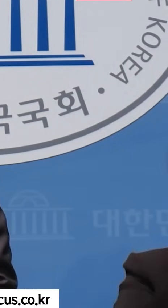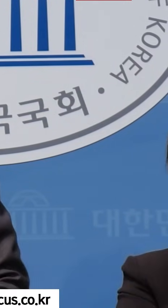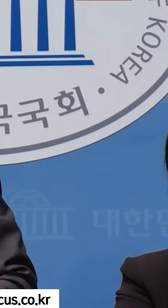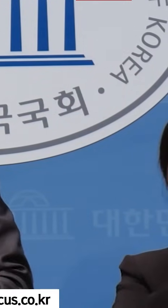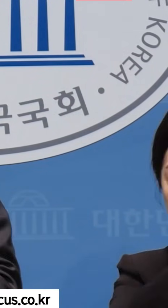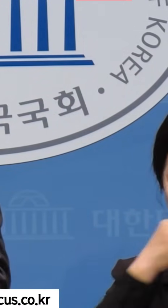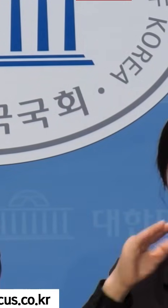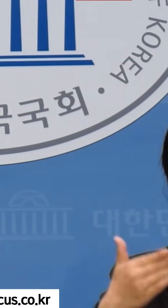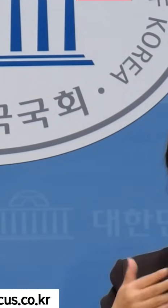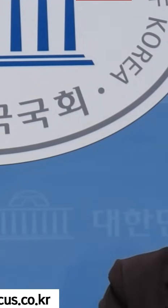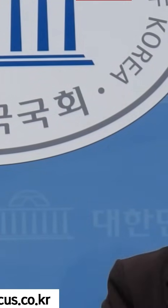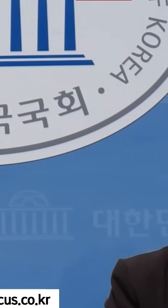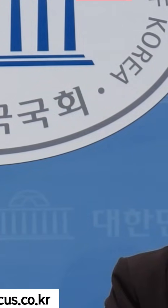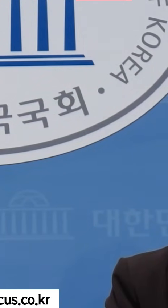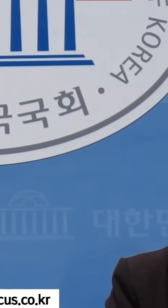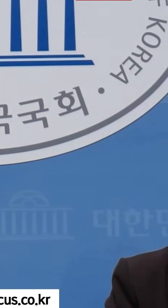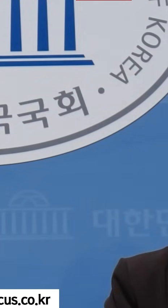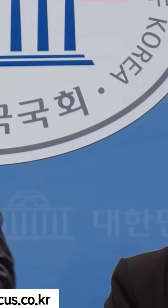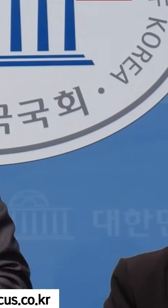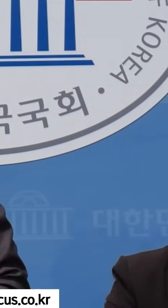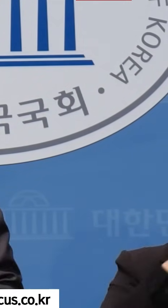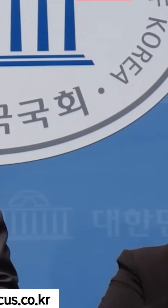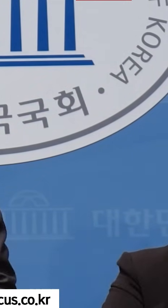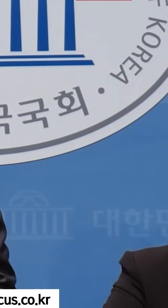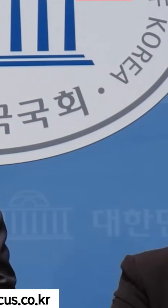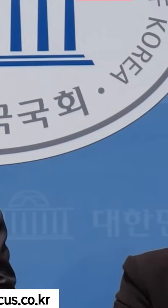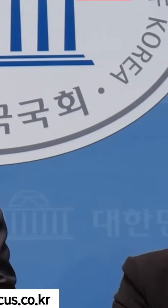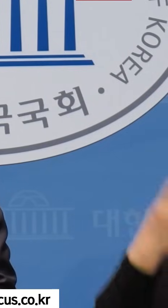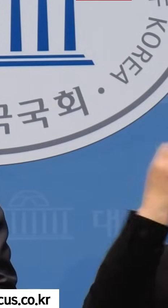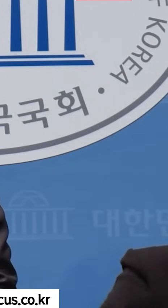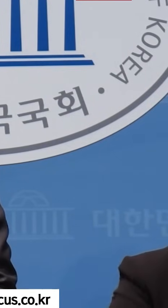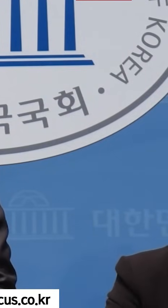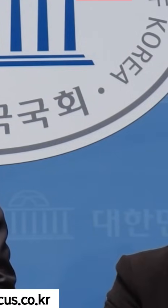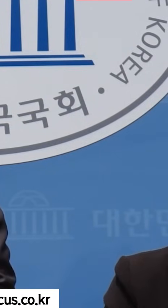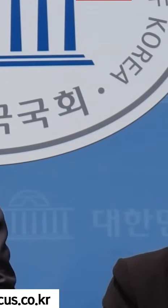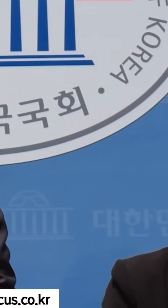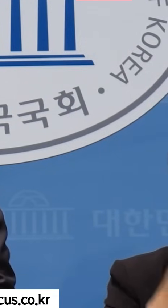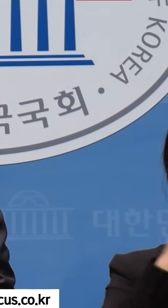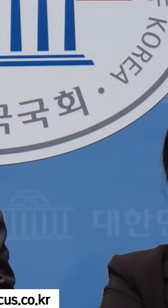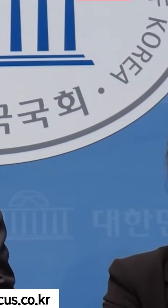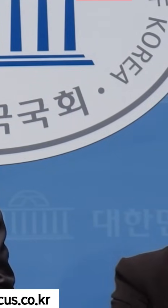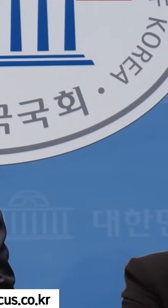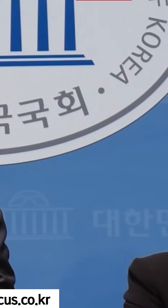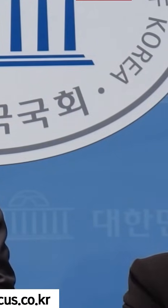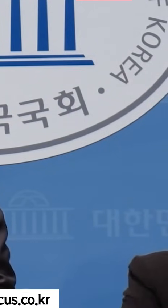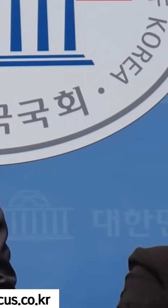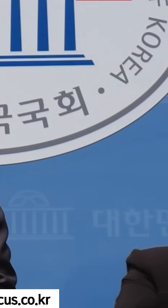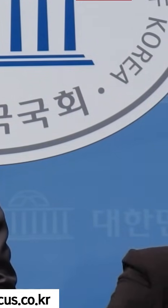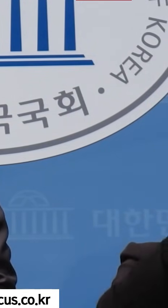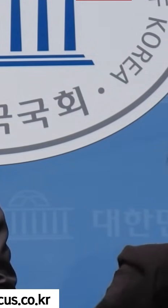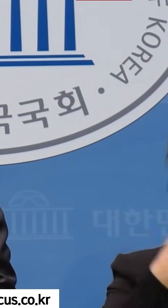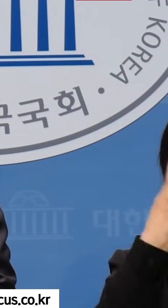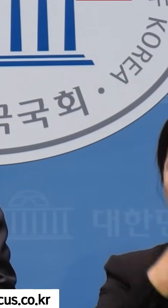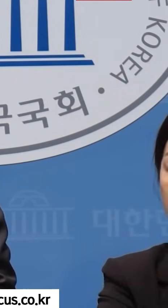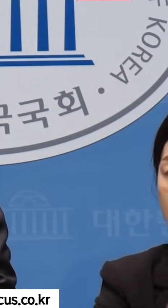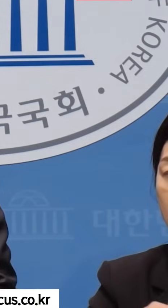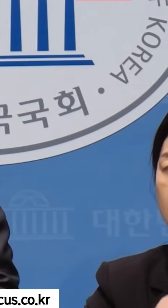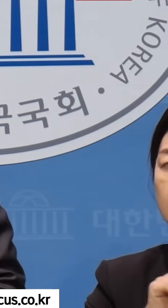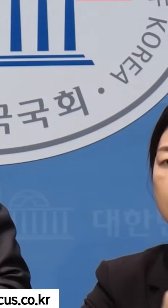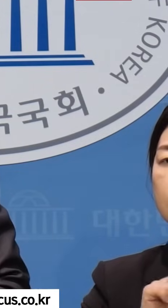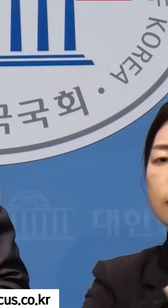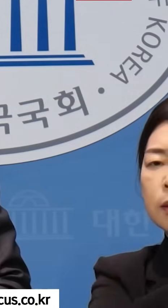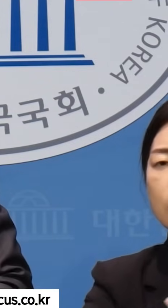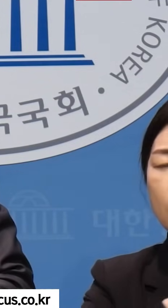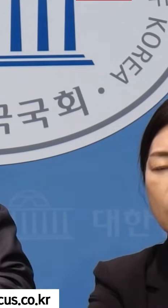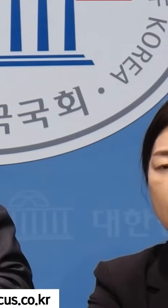최순실 일가 불법 형성 재산에 대한 수사 중단, 유럽 자금관리자 의혹